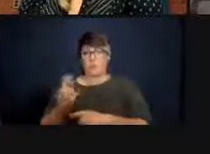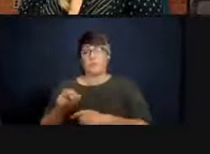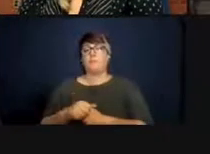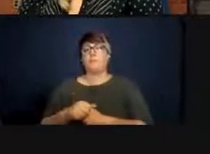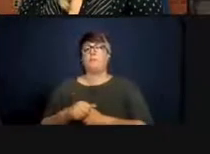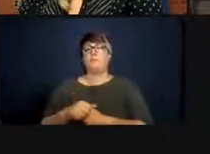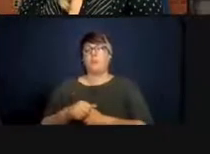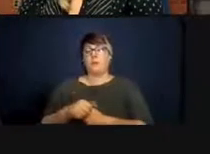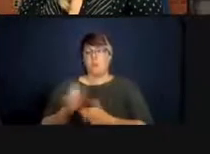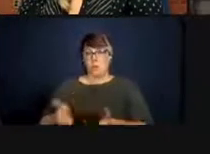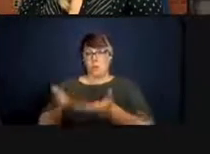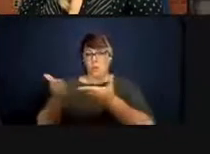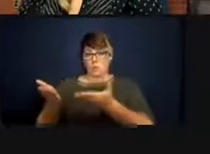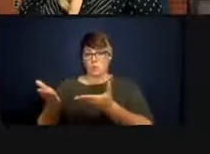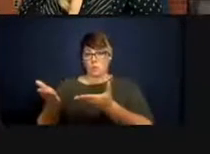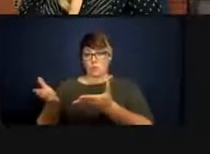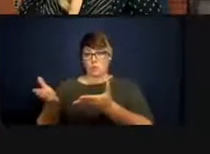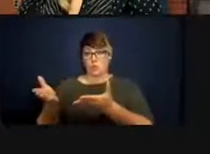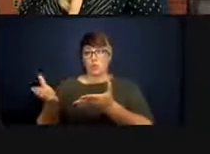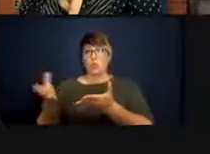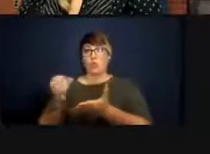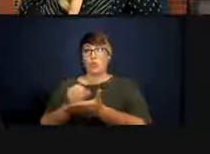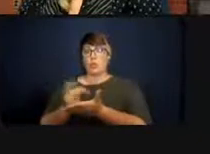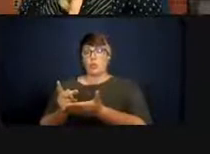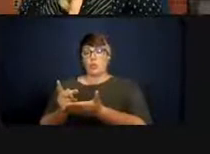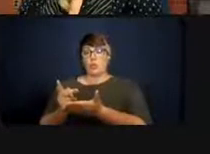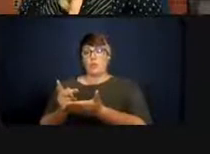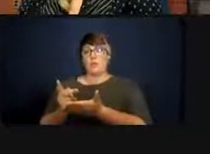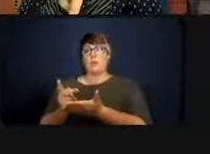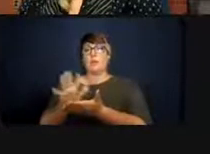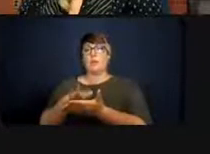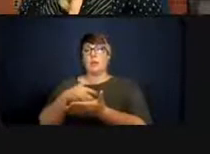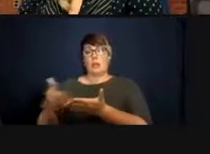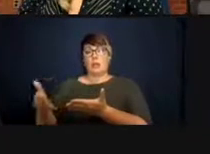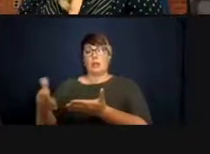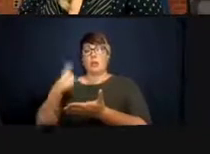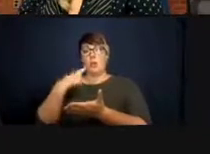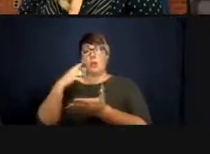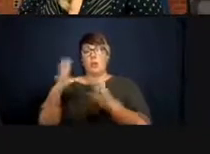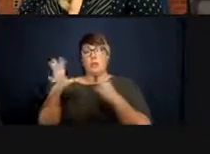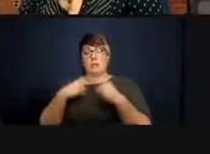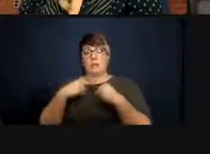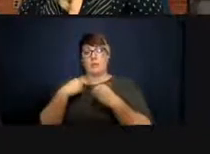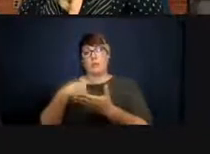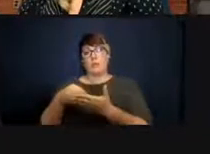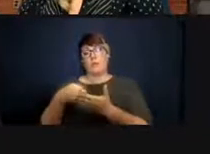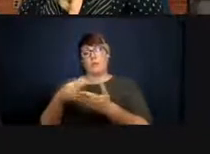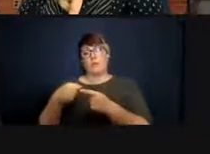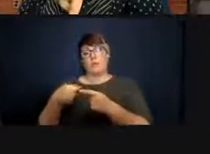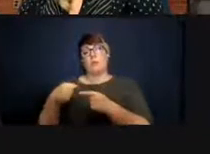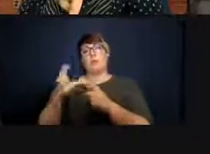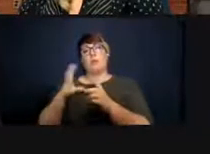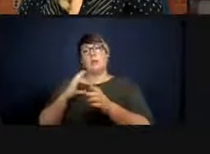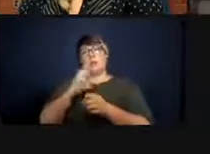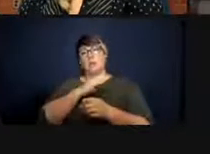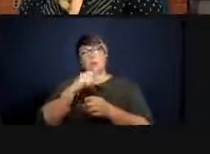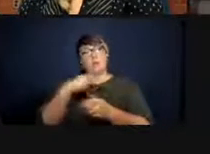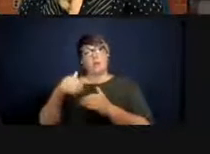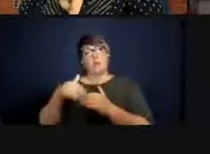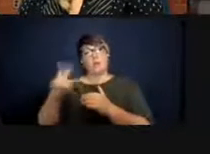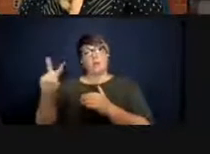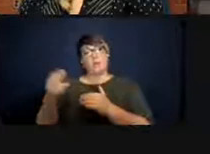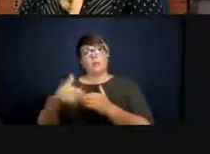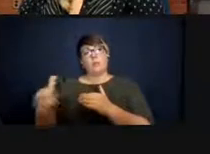Kwa hivyo kufikia sasa, je, kuna mswada, tutapitisha mswada